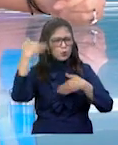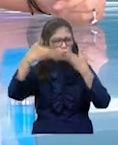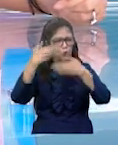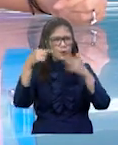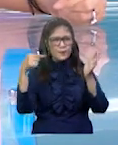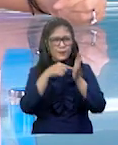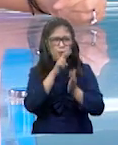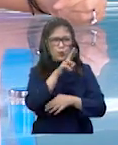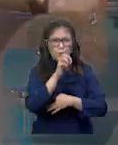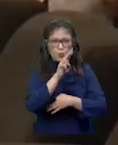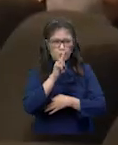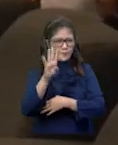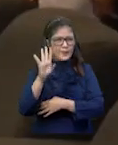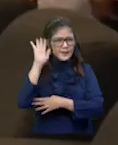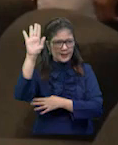2024 mendatang.